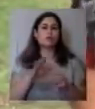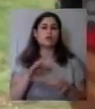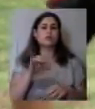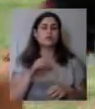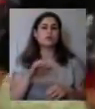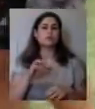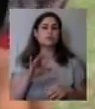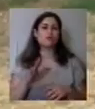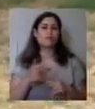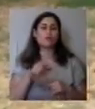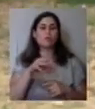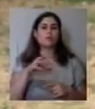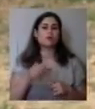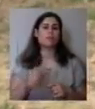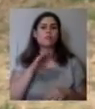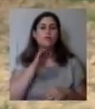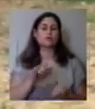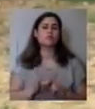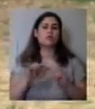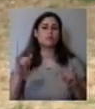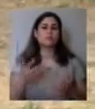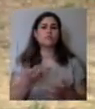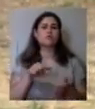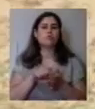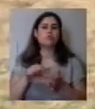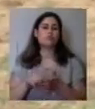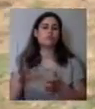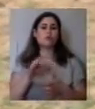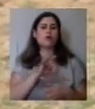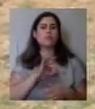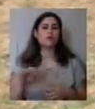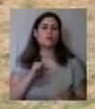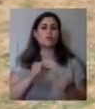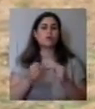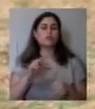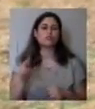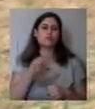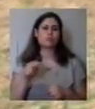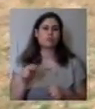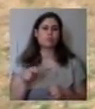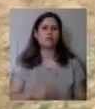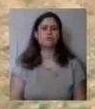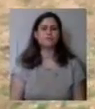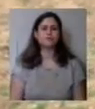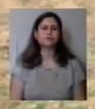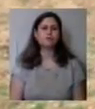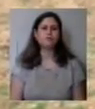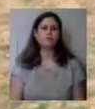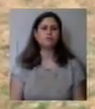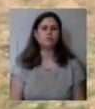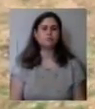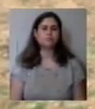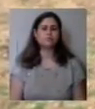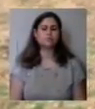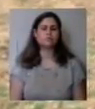Сельцов. Його мета – професійно розвиватись та взяти участь в абсолютному бійцівському чемпіонаті. Аліна Олефір, В'ячеслав Ходос, новини